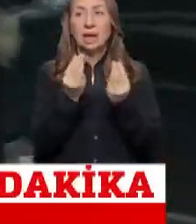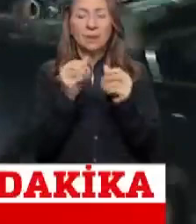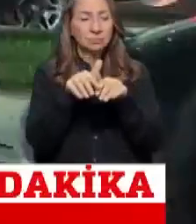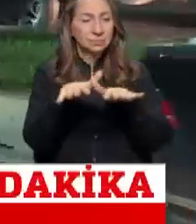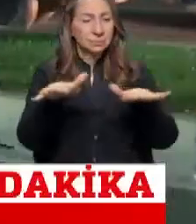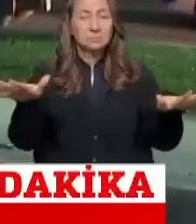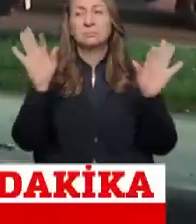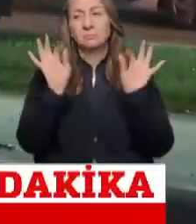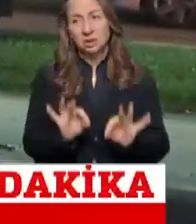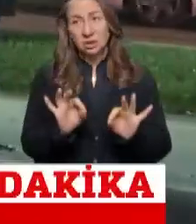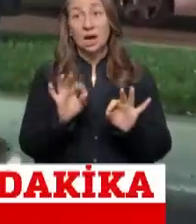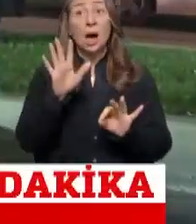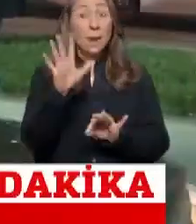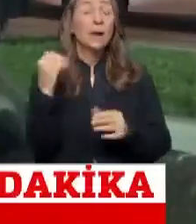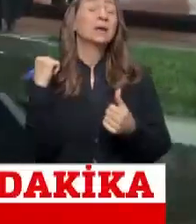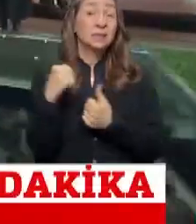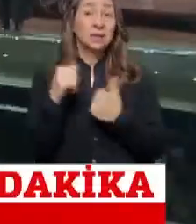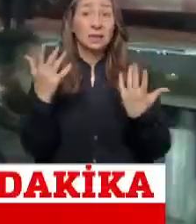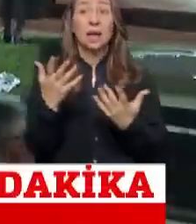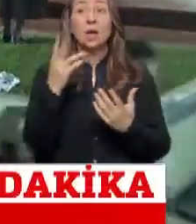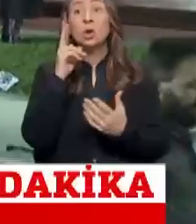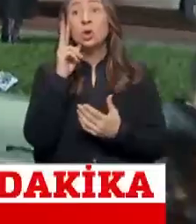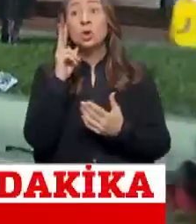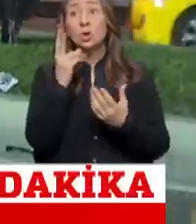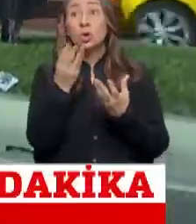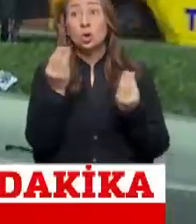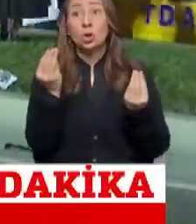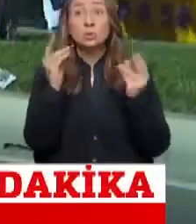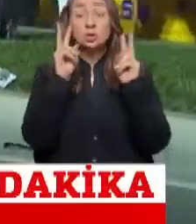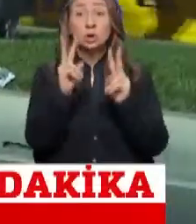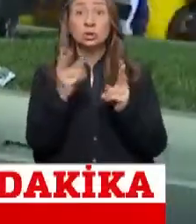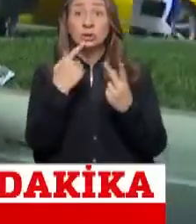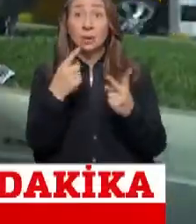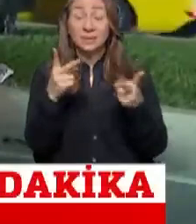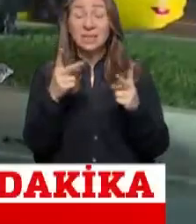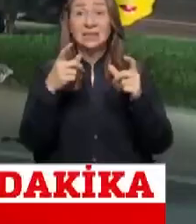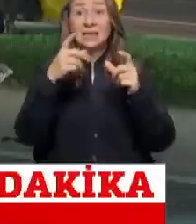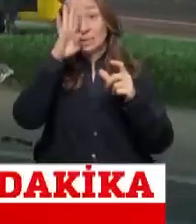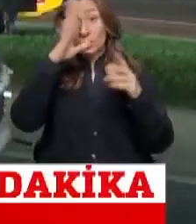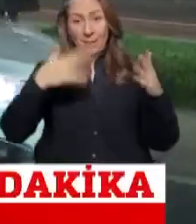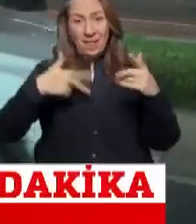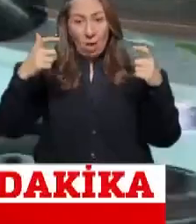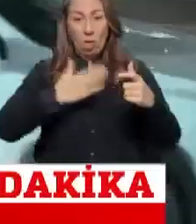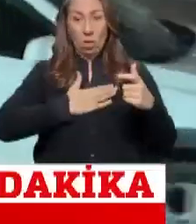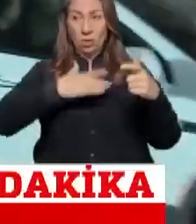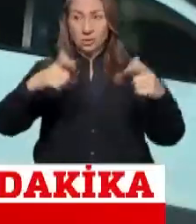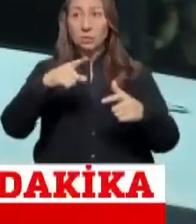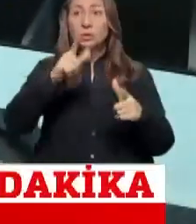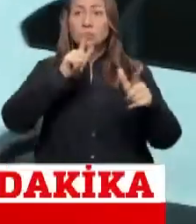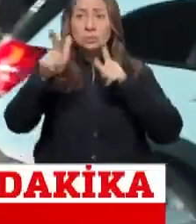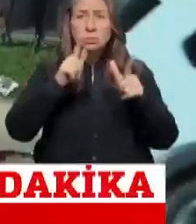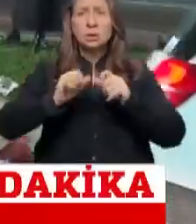kalabalıklar dağılmaya başlıyor ama yine de görece kalabalık olduğunu söyleyebiliriz. Saraçhane'nin bu görüntü, bu